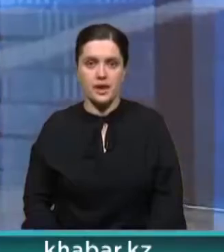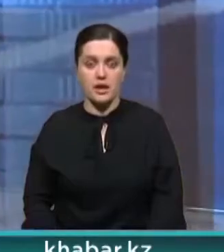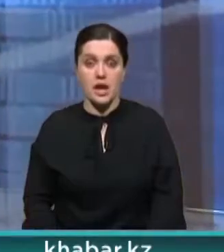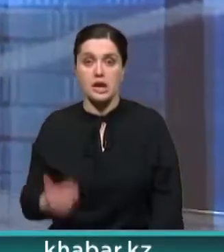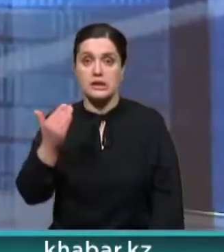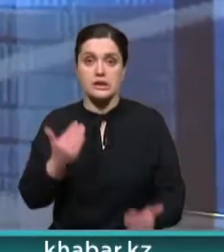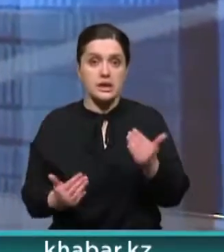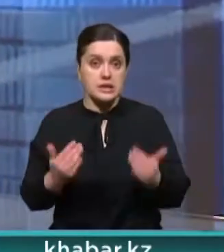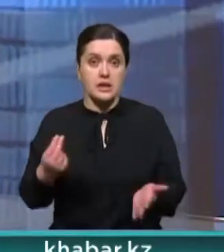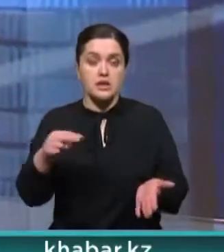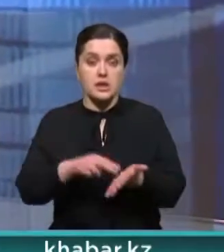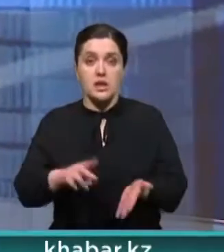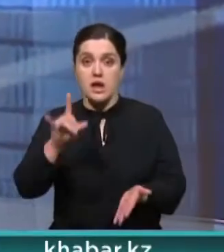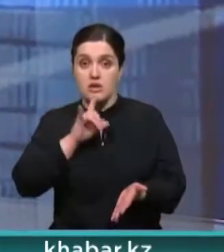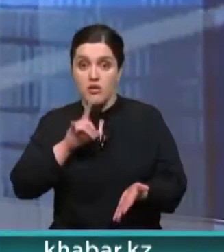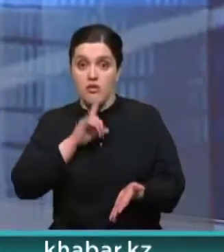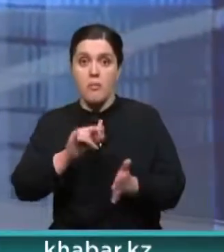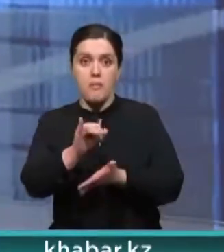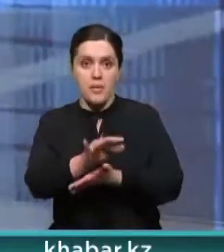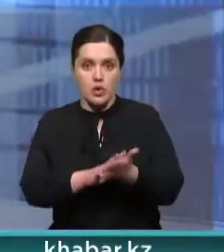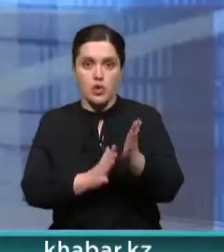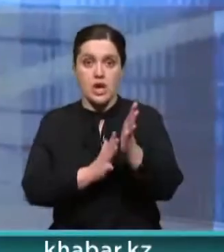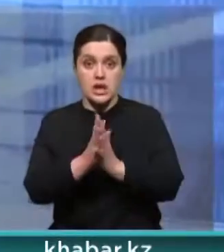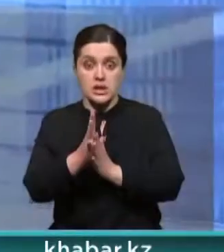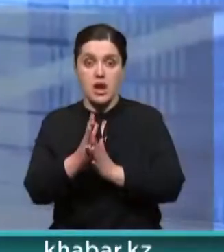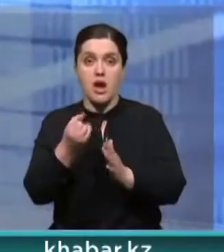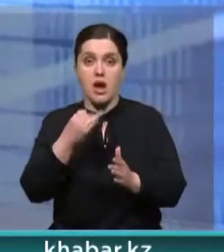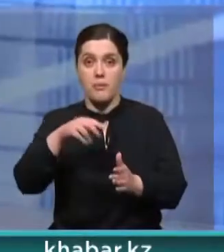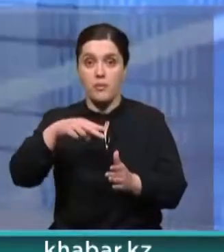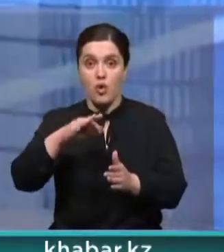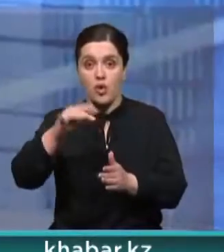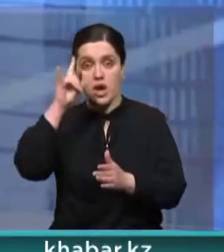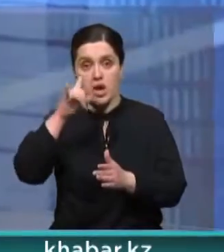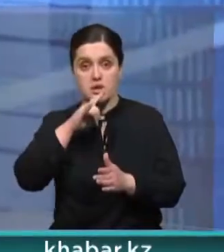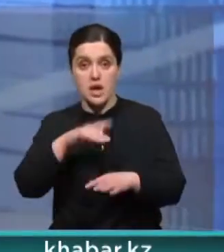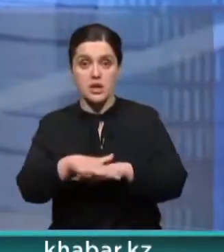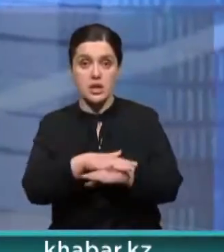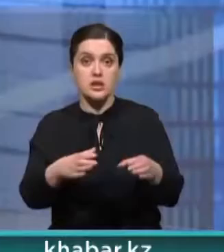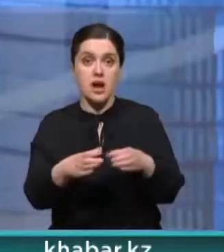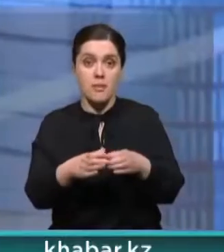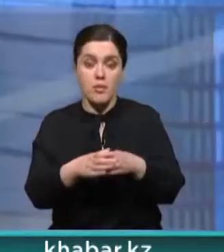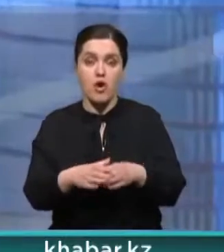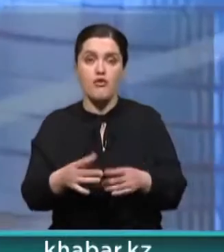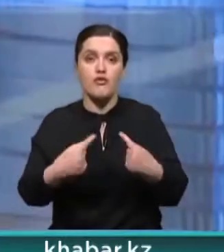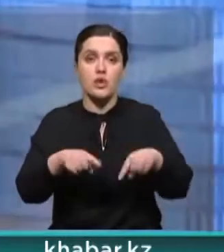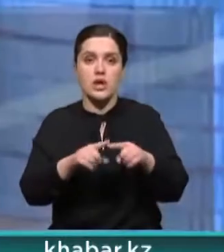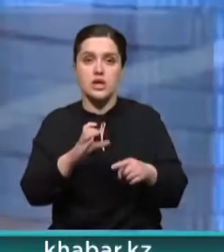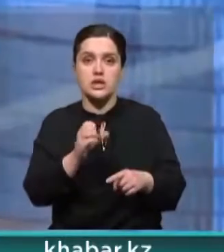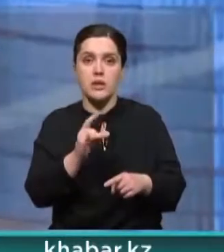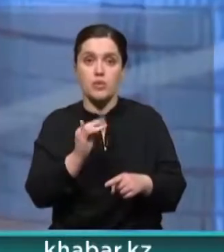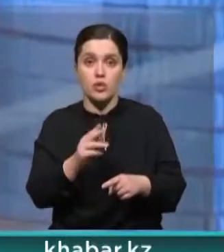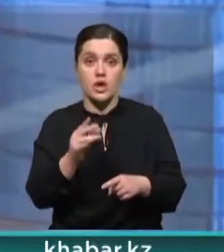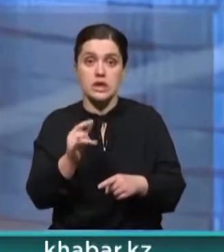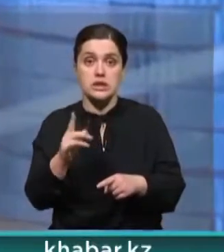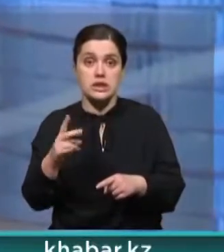если цены на нефть продолжит расти то процесс выхода на айпи о казахстанских нацкомпании фонда самрук-казына может